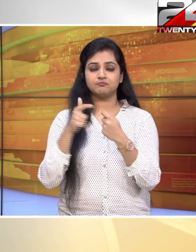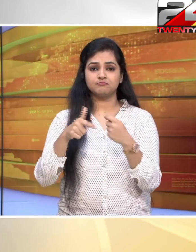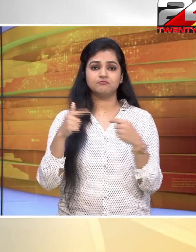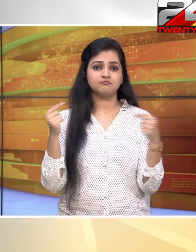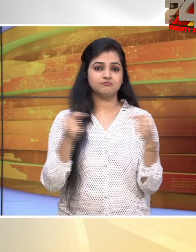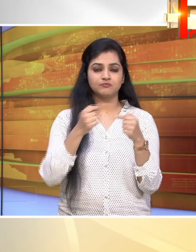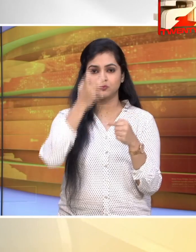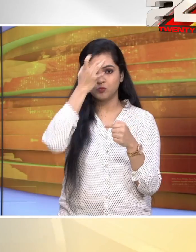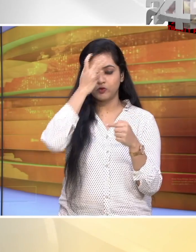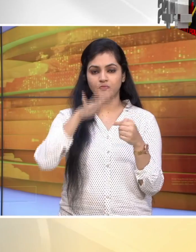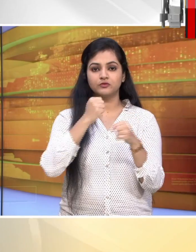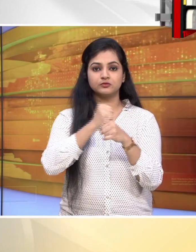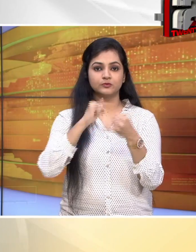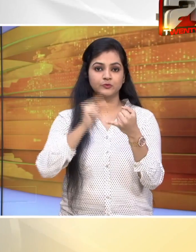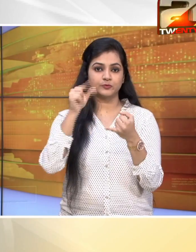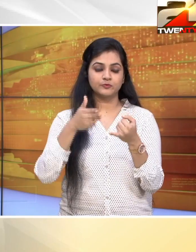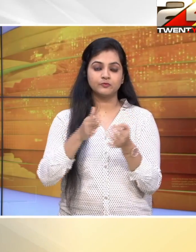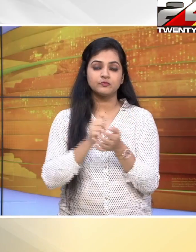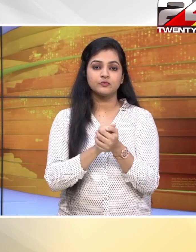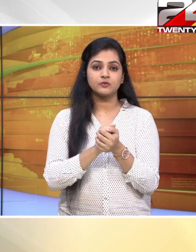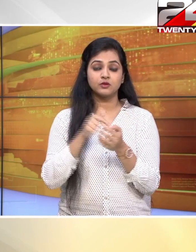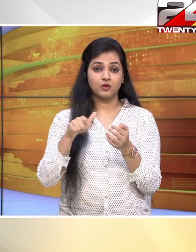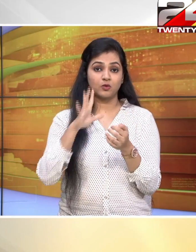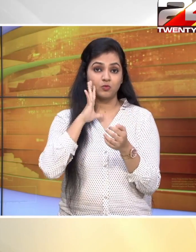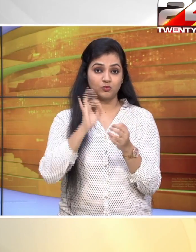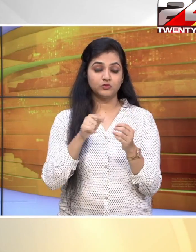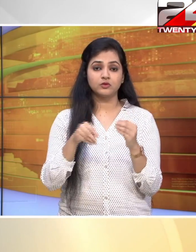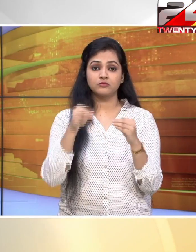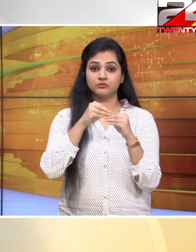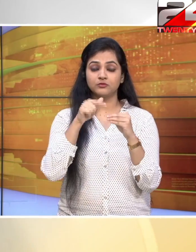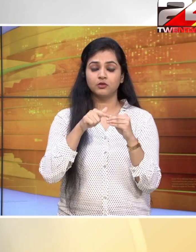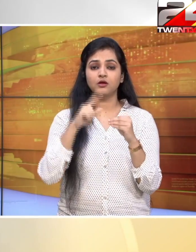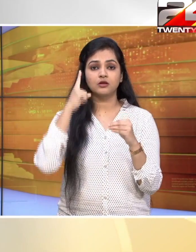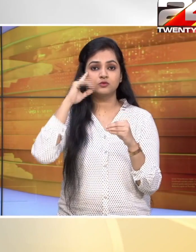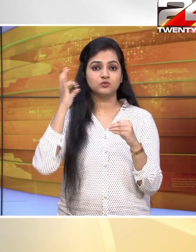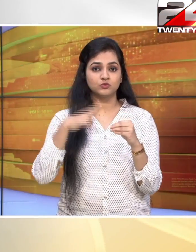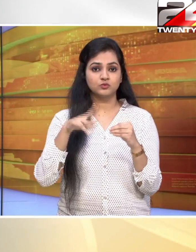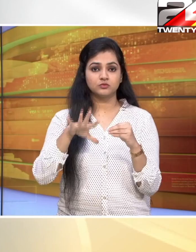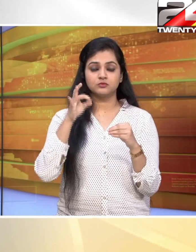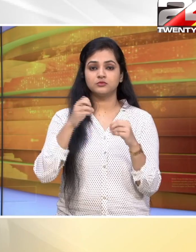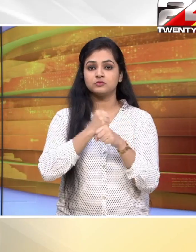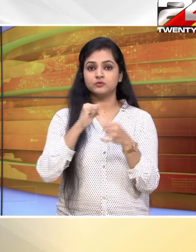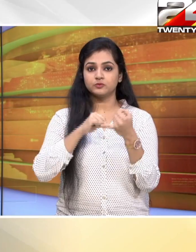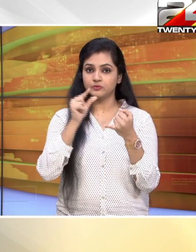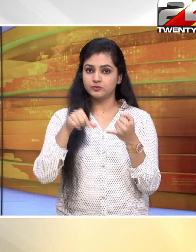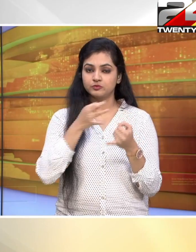ജി സുധാകരൻ ഉണ്ടായിരുന്നു. ഈയൊരു കാര്യം കൂടി മുൻനിർത്തിയാണോ ഇത്തരത്തിലൊരു തീരുമാനത്തിലേക്ക് ജി സുധാകരൻ കടന്നിരിക്കുന്നത്?